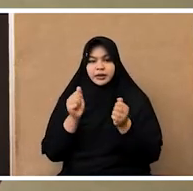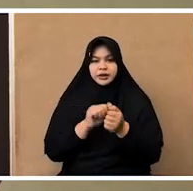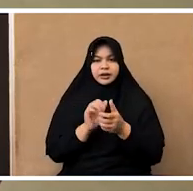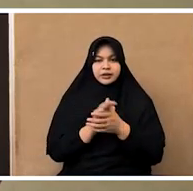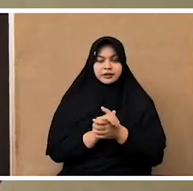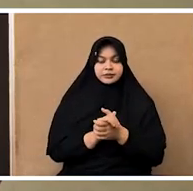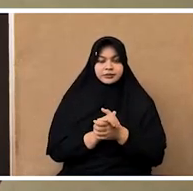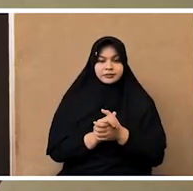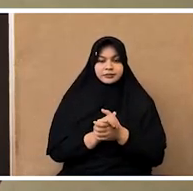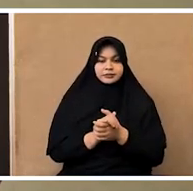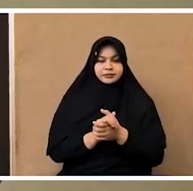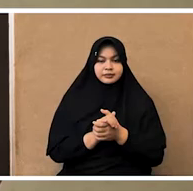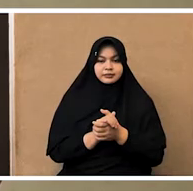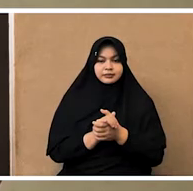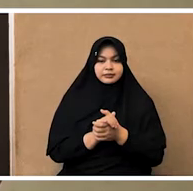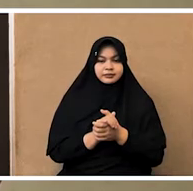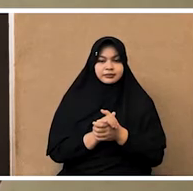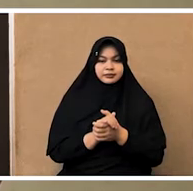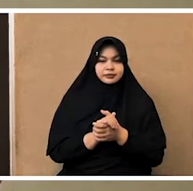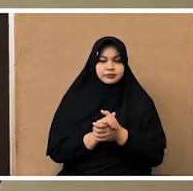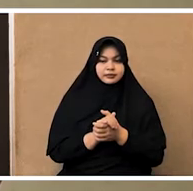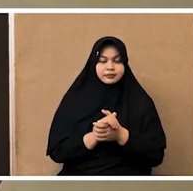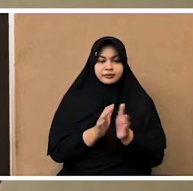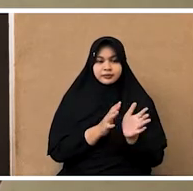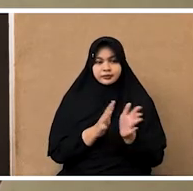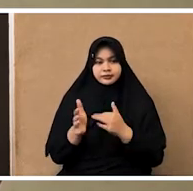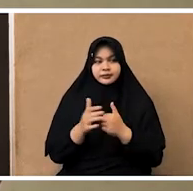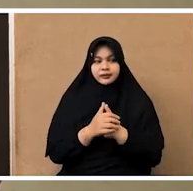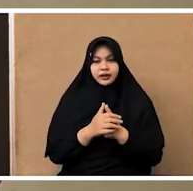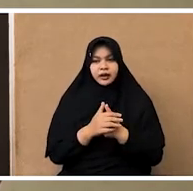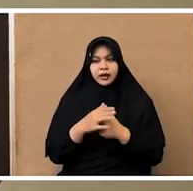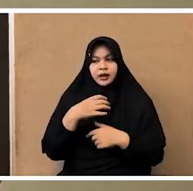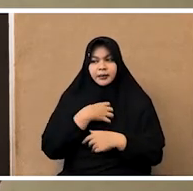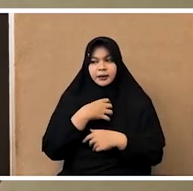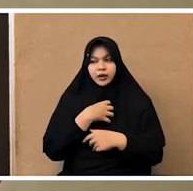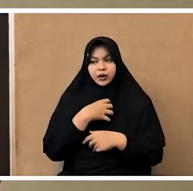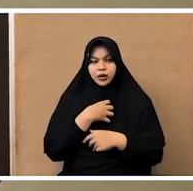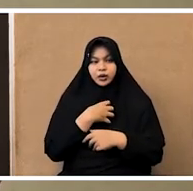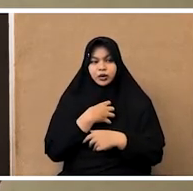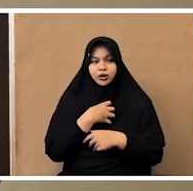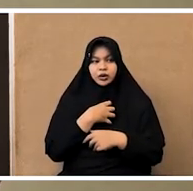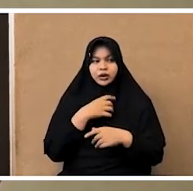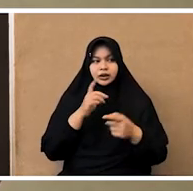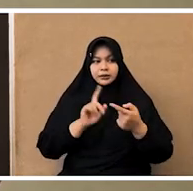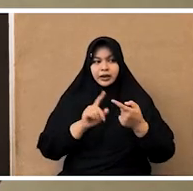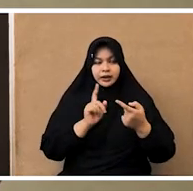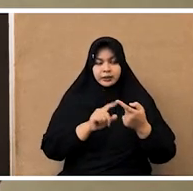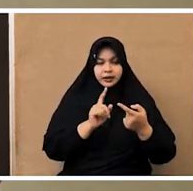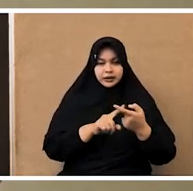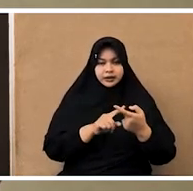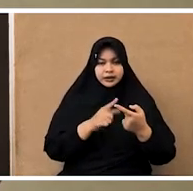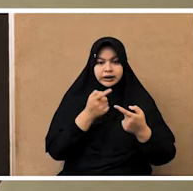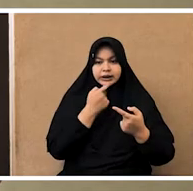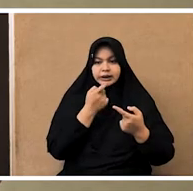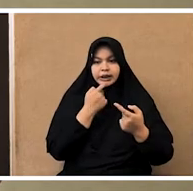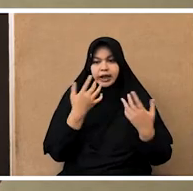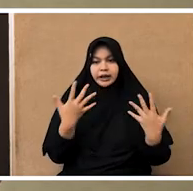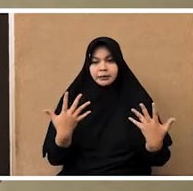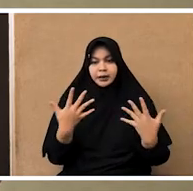dianggap apa dianggap eee bermasalah jadi menurut eee kawan-kawan soal